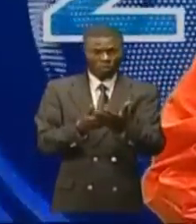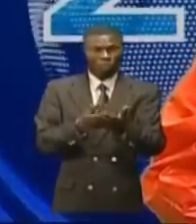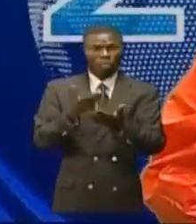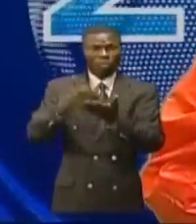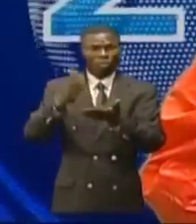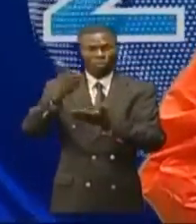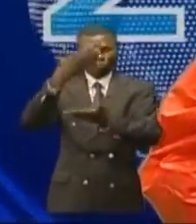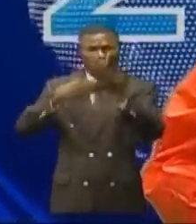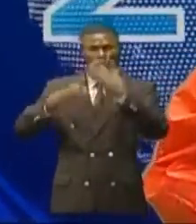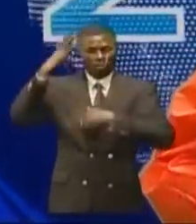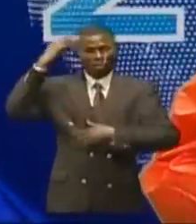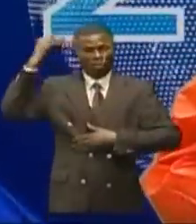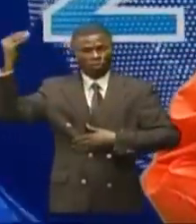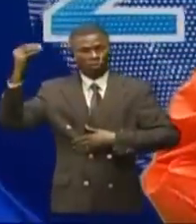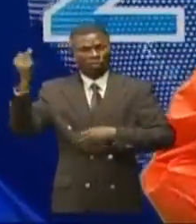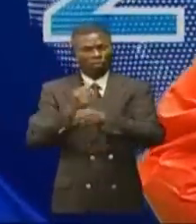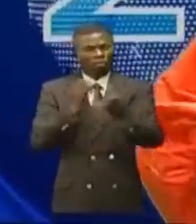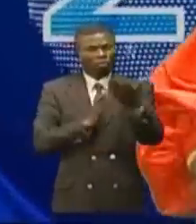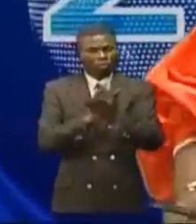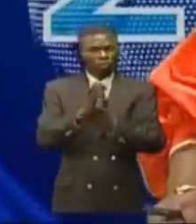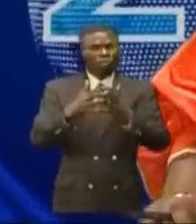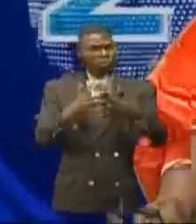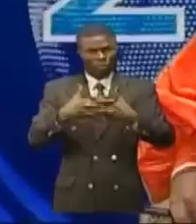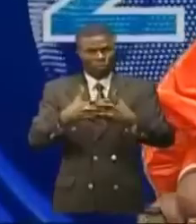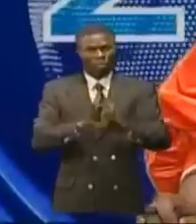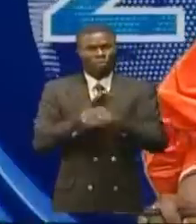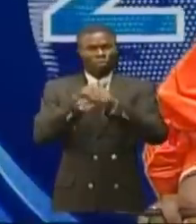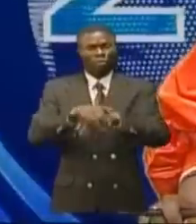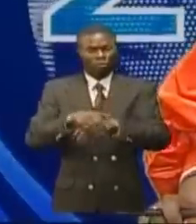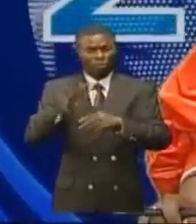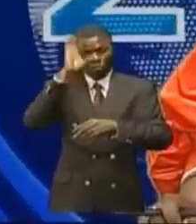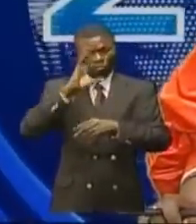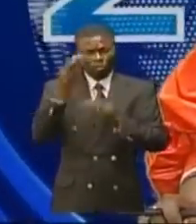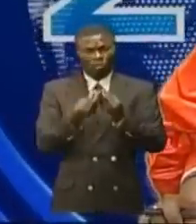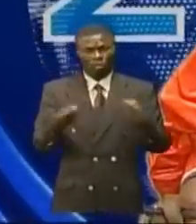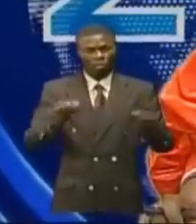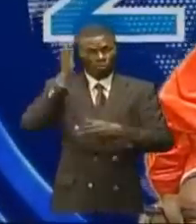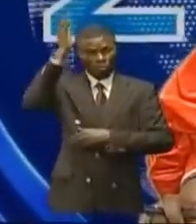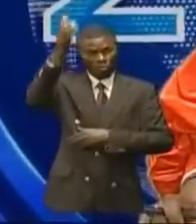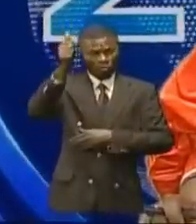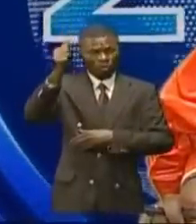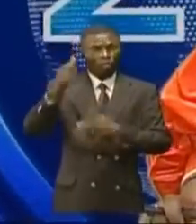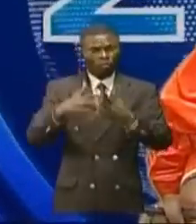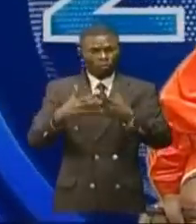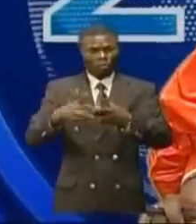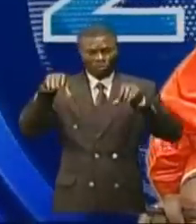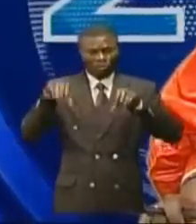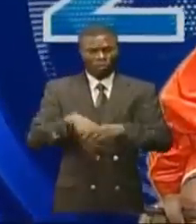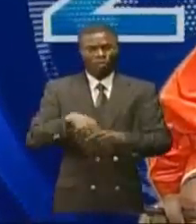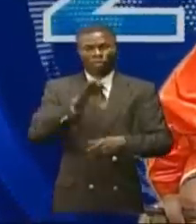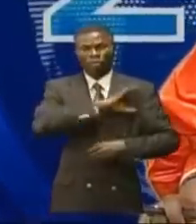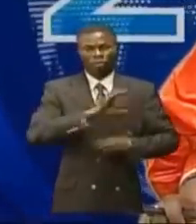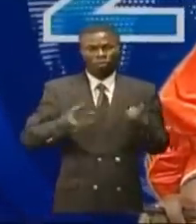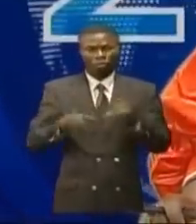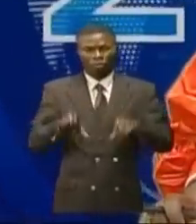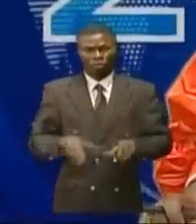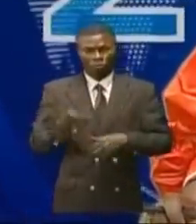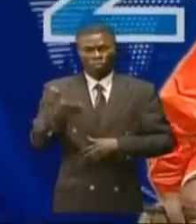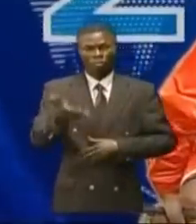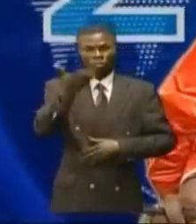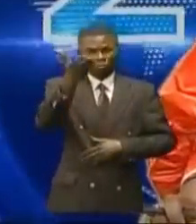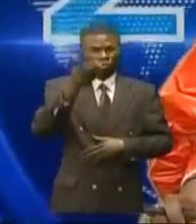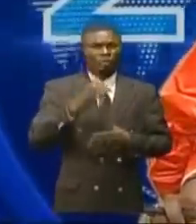des expériences, des bonnes pratiques et aussi engager une discussion sur l'avenir de l'endoscopie en République démocratique du Congo. Jean-Pierre